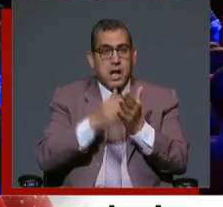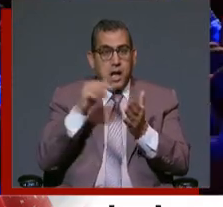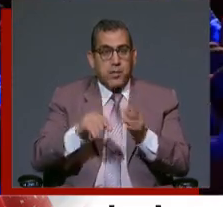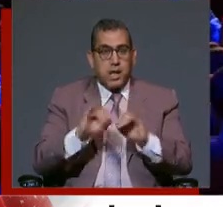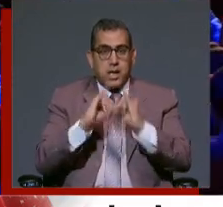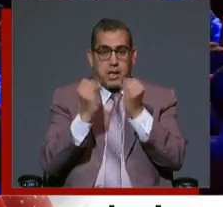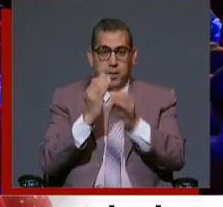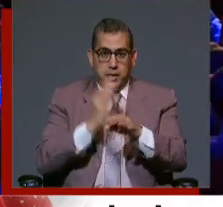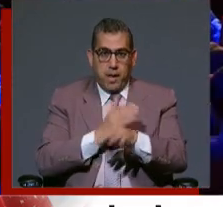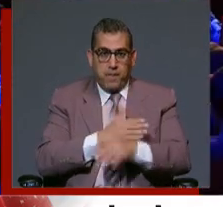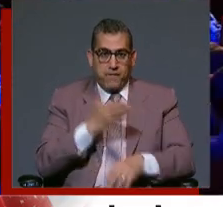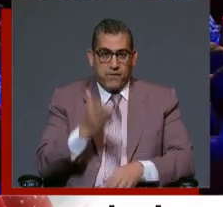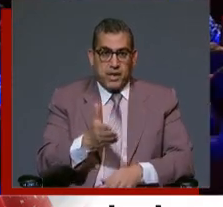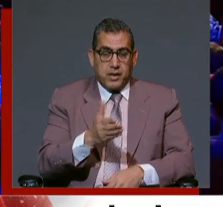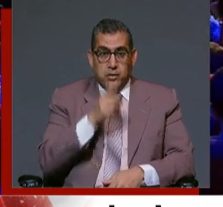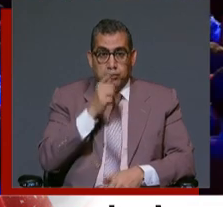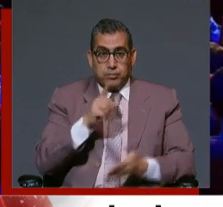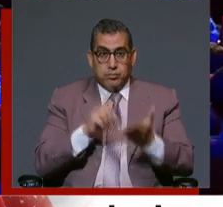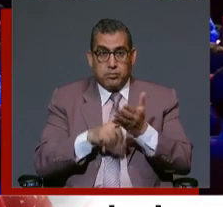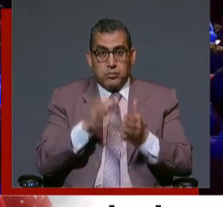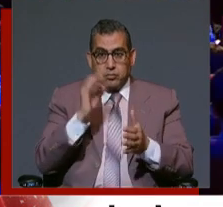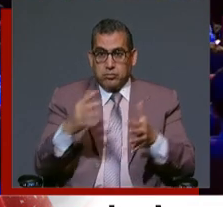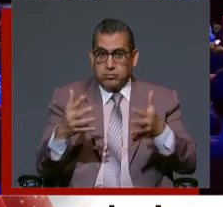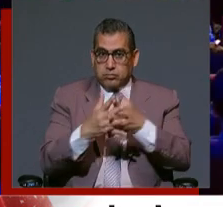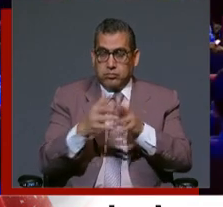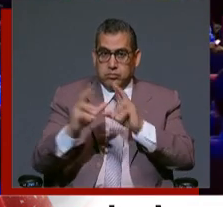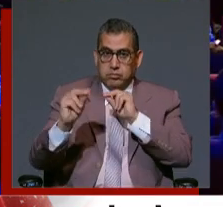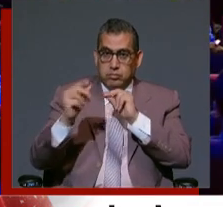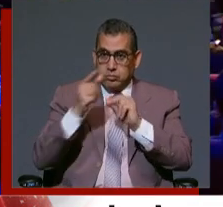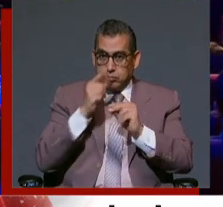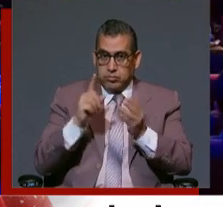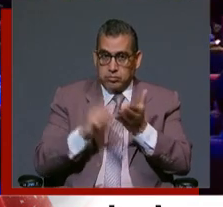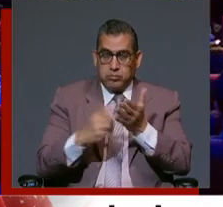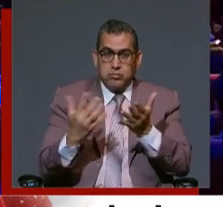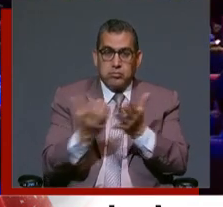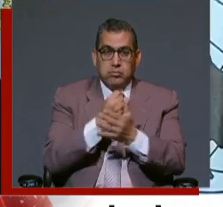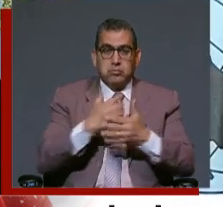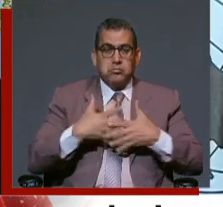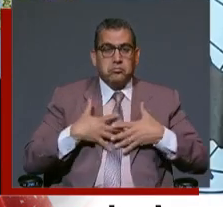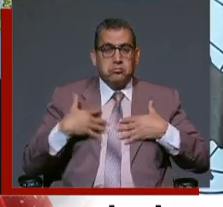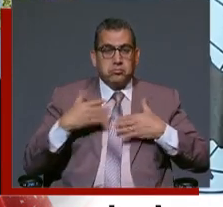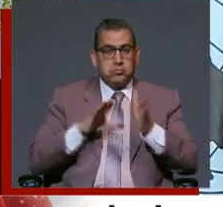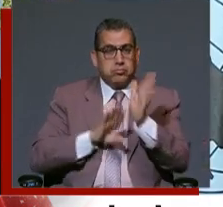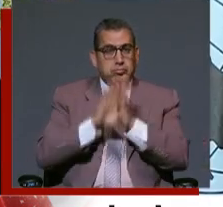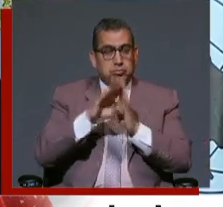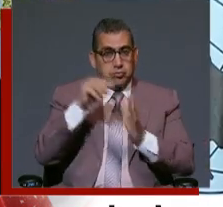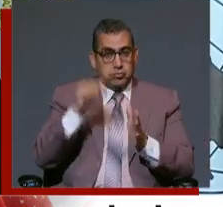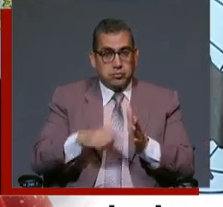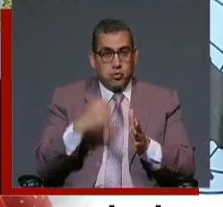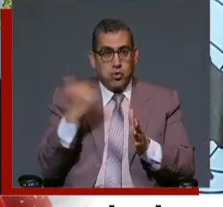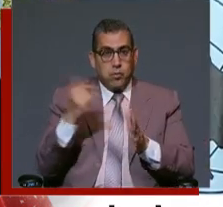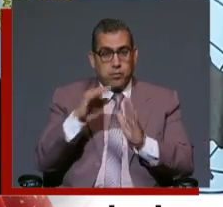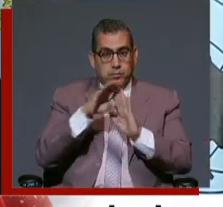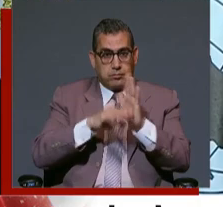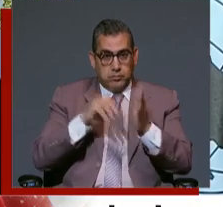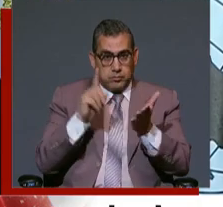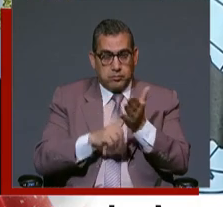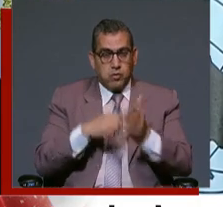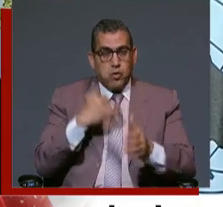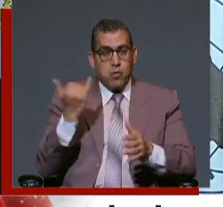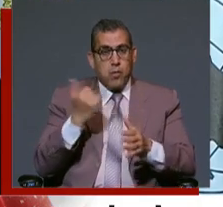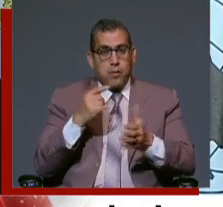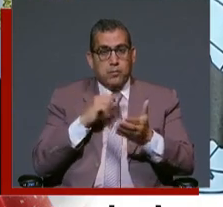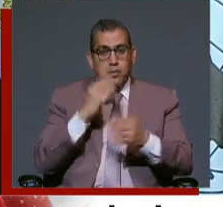والاجتماعية. ولعلكم تشاركونني الرأي في أن تحقيق الطموحات التنموية إنما يؤكد على أهمية